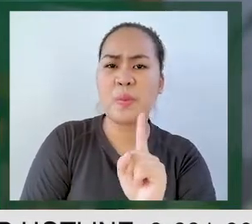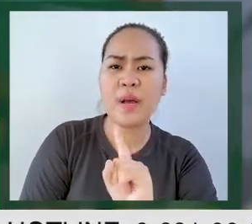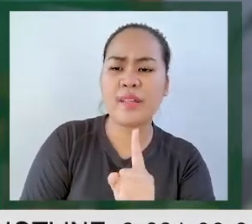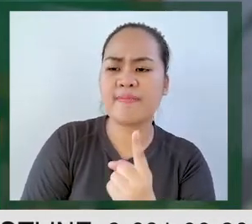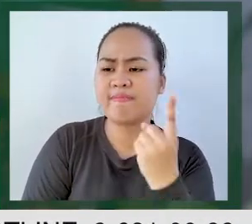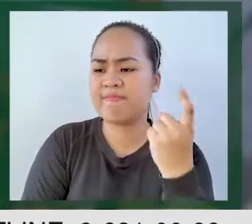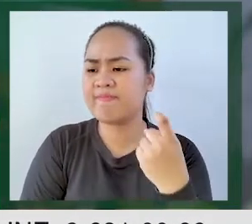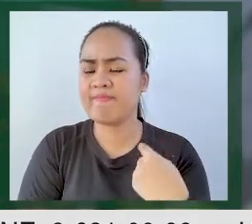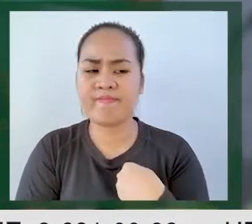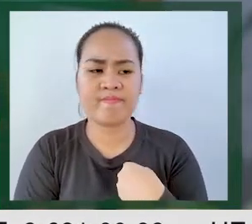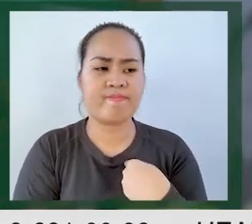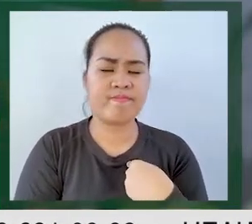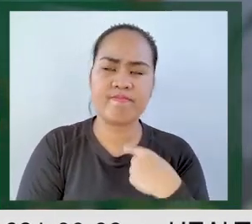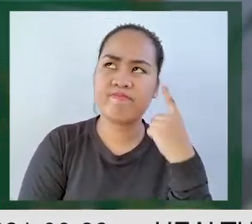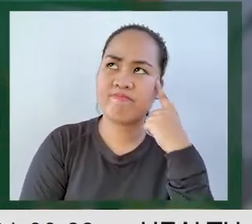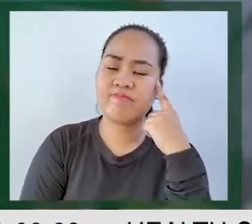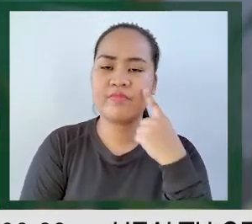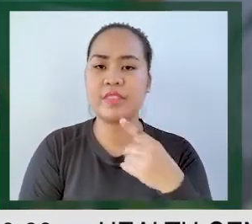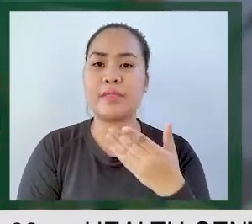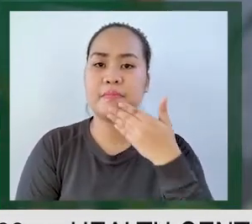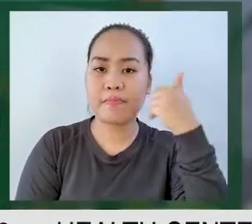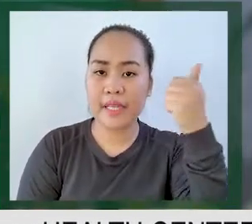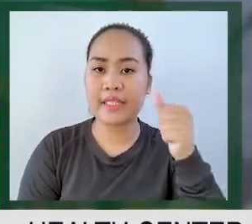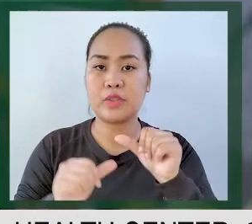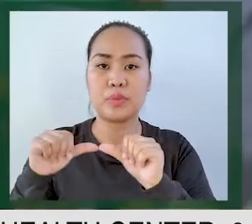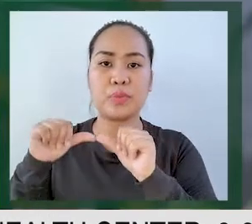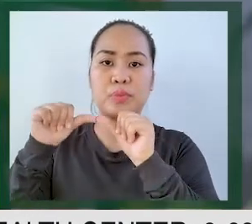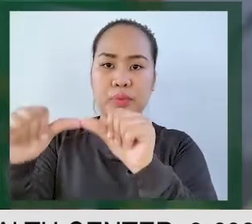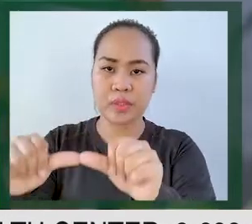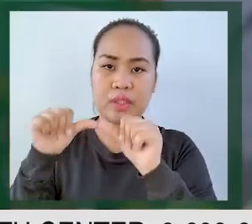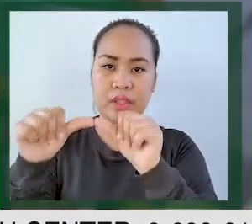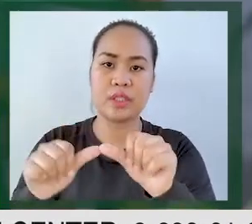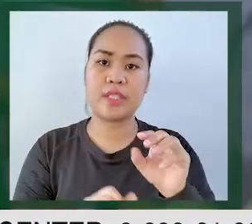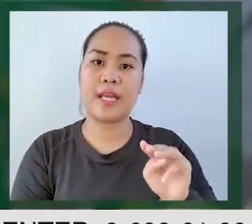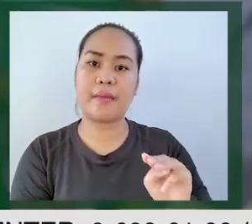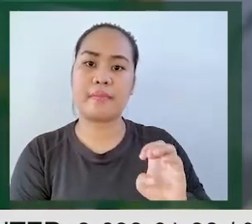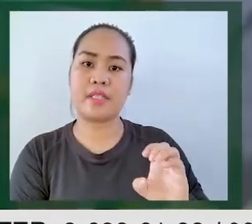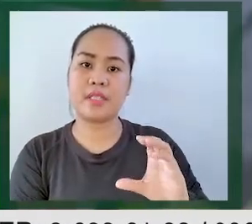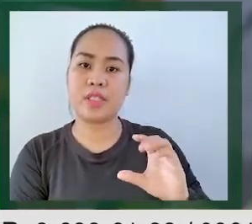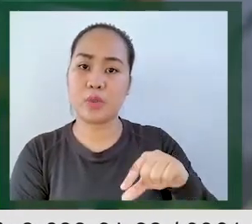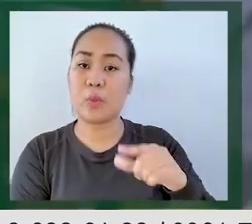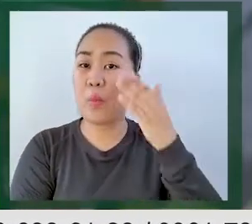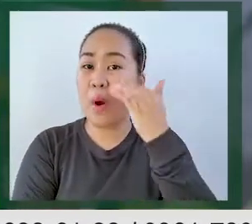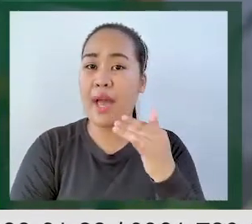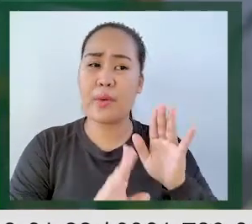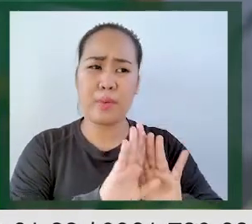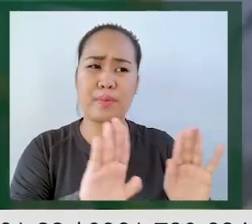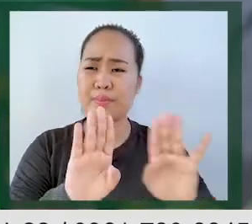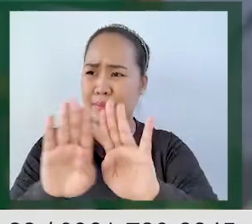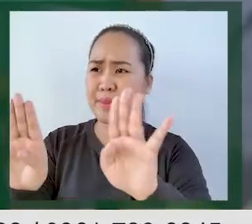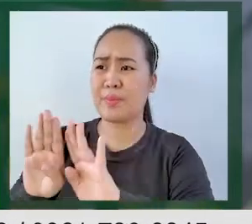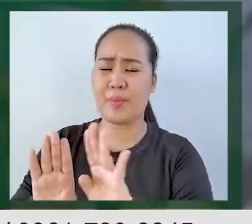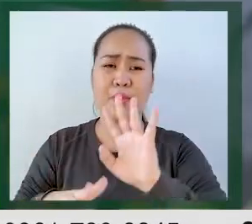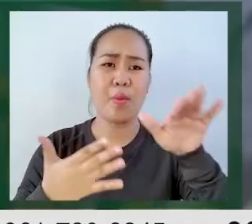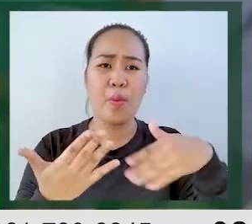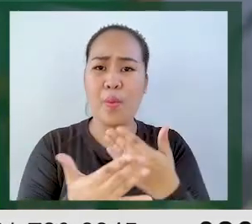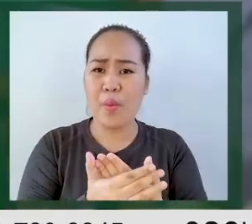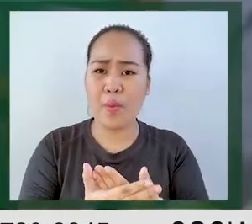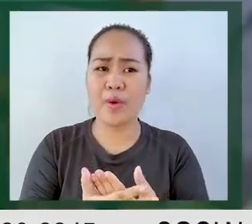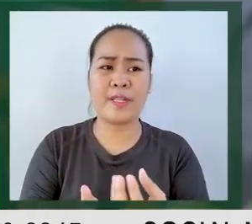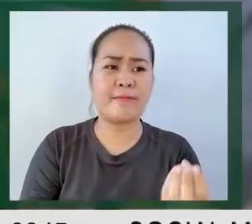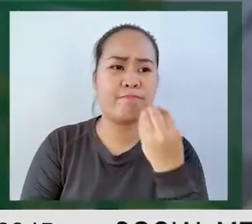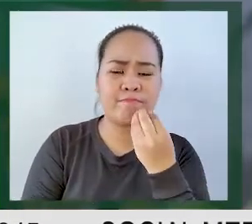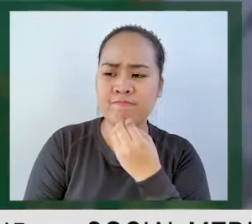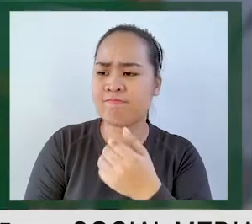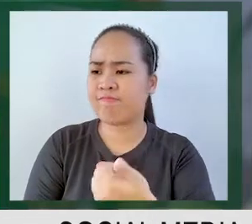industriya halos. If not 90% of the industries or 80% of the industries